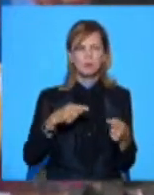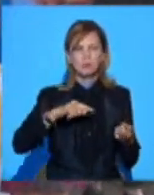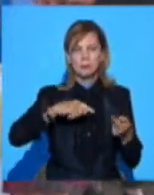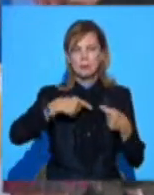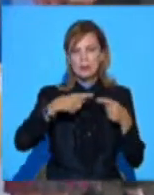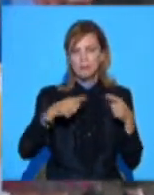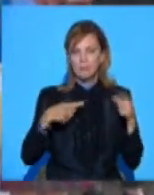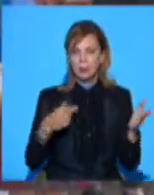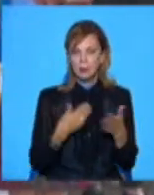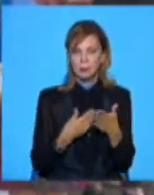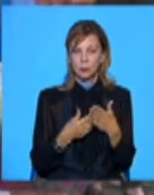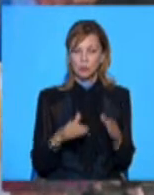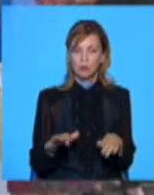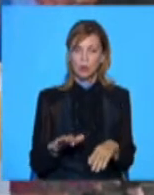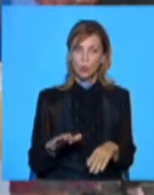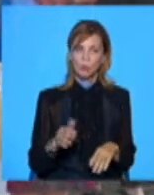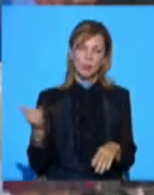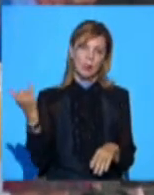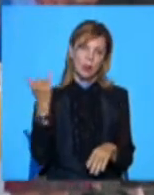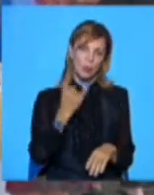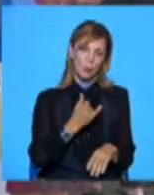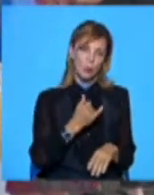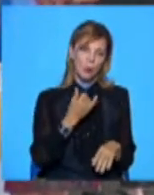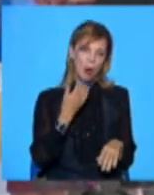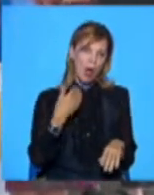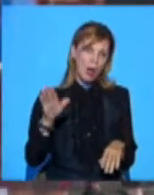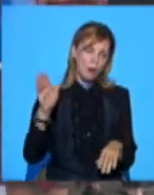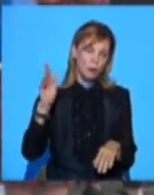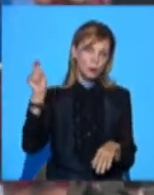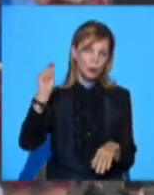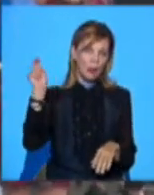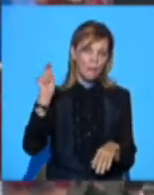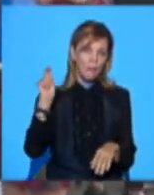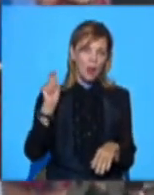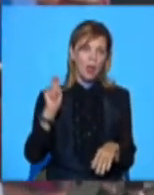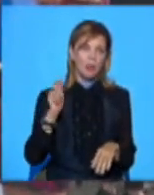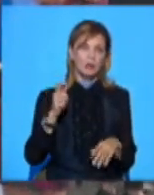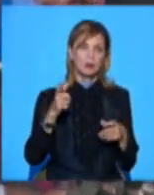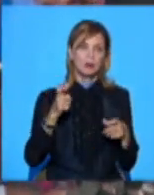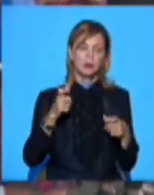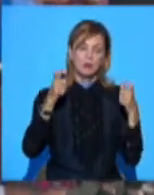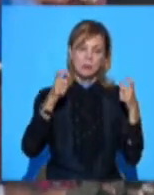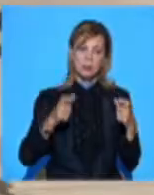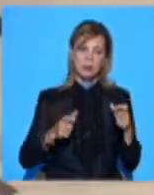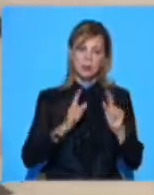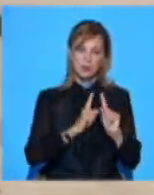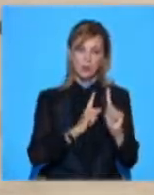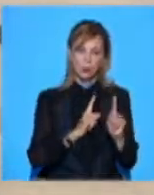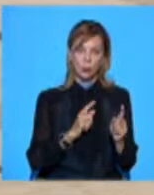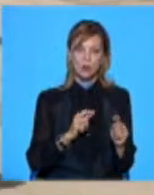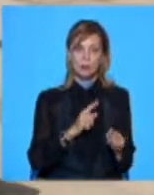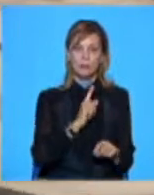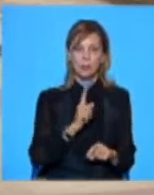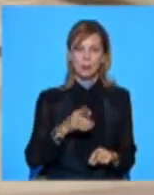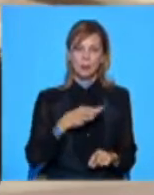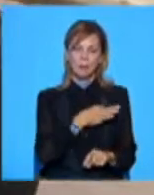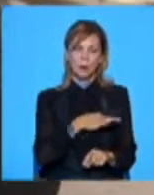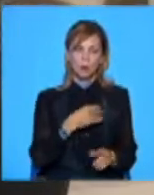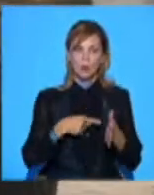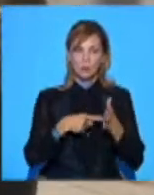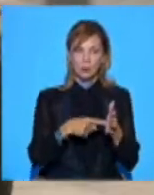în care copiii au ieșit din sălile universității, din laboratoare, cu realizările lor. Fiecare